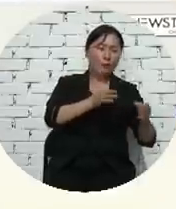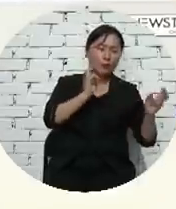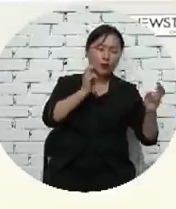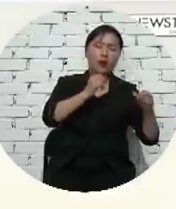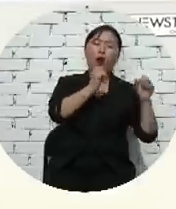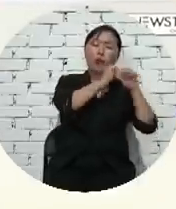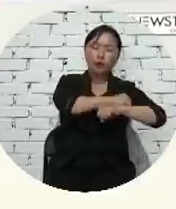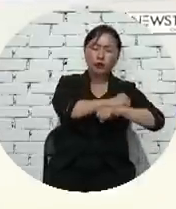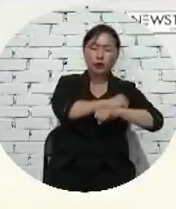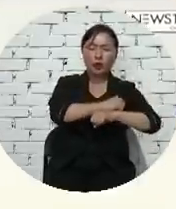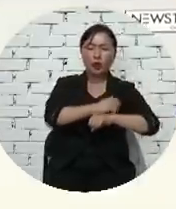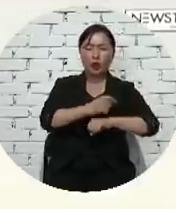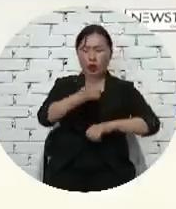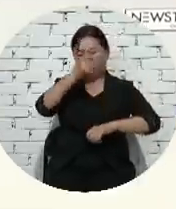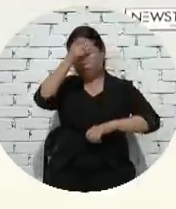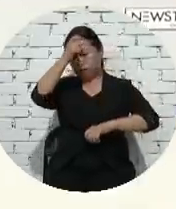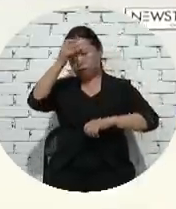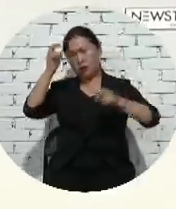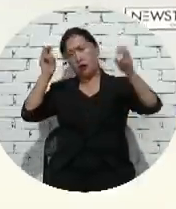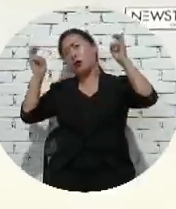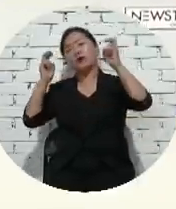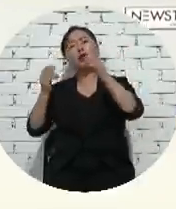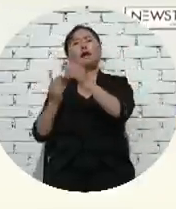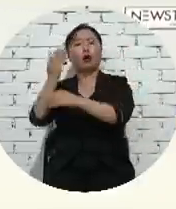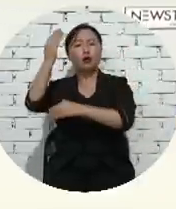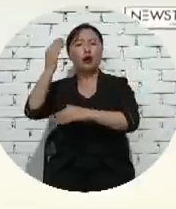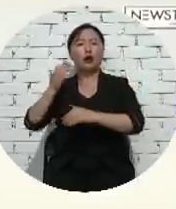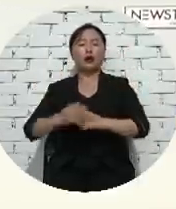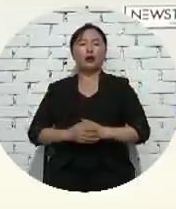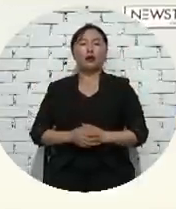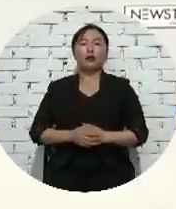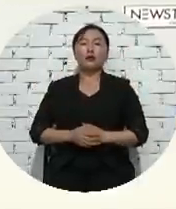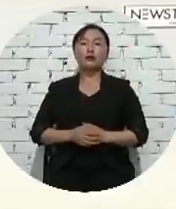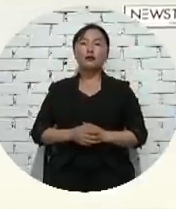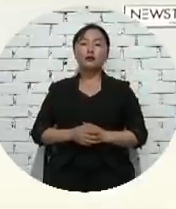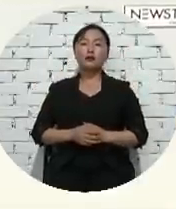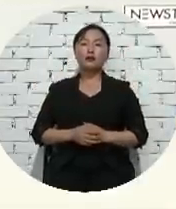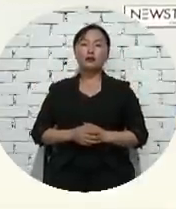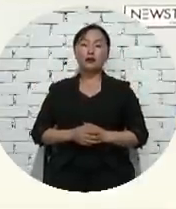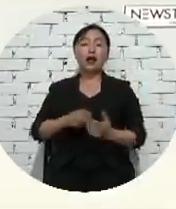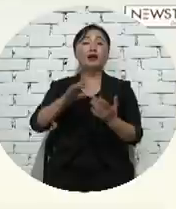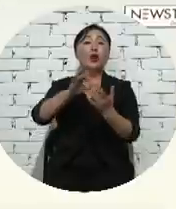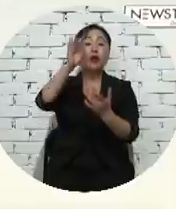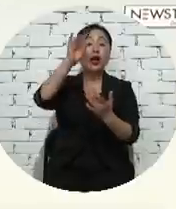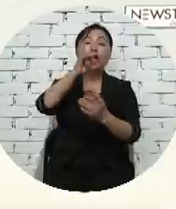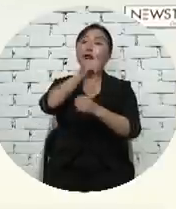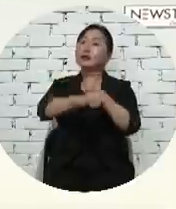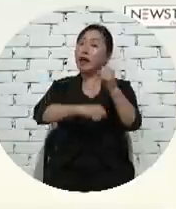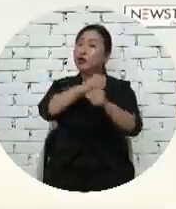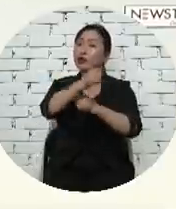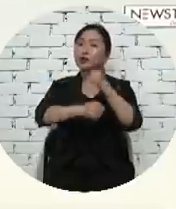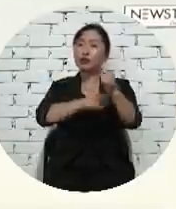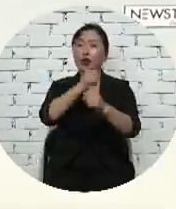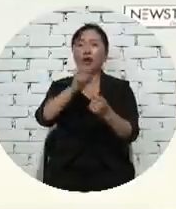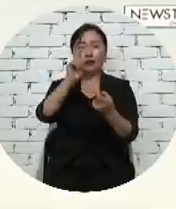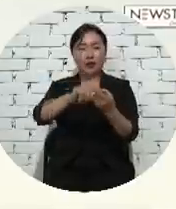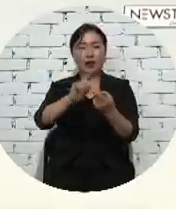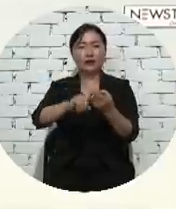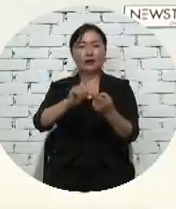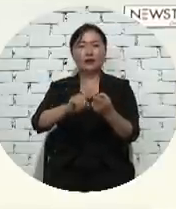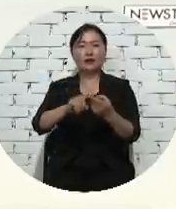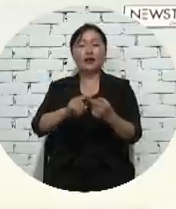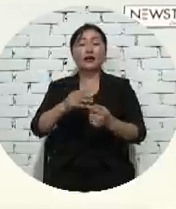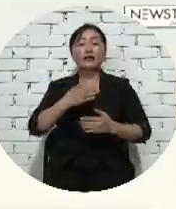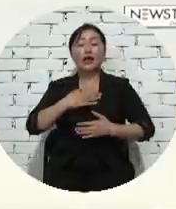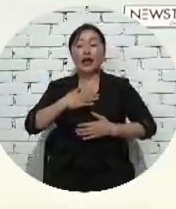생겨나는 데다가 네, 가격이 상승한다. 후보님, 그 밀턴 프리드만의 그 선택할 자유에 내용이 유해식품은 아닙니다. 제가 팩트체크를